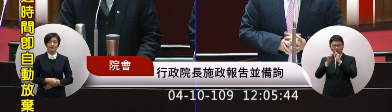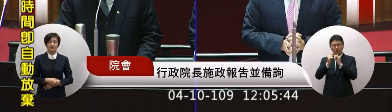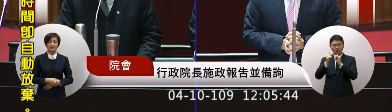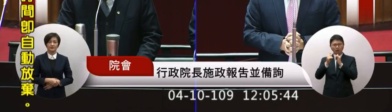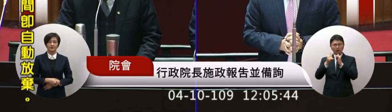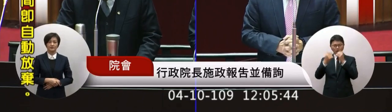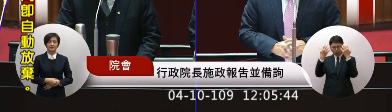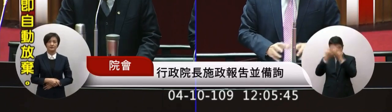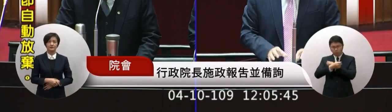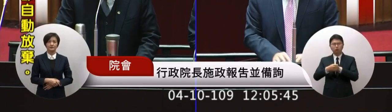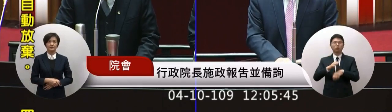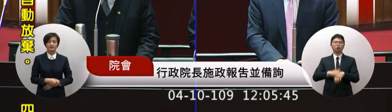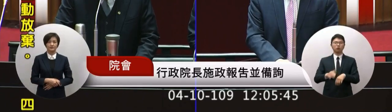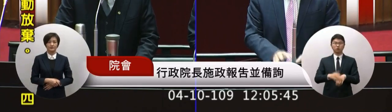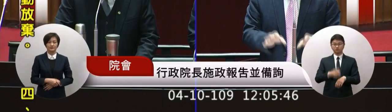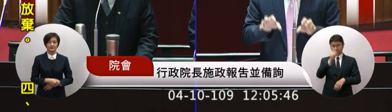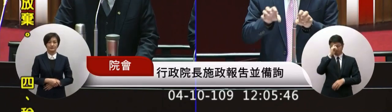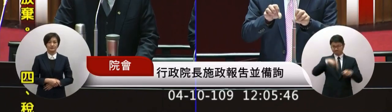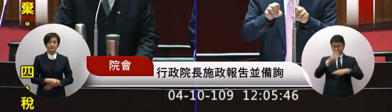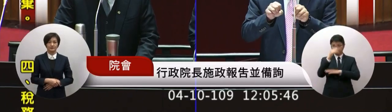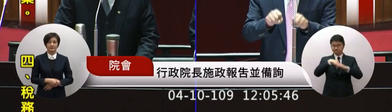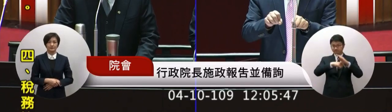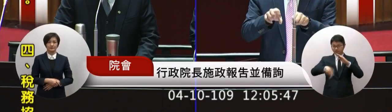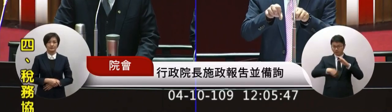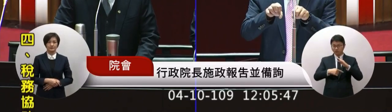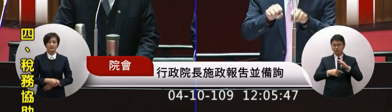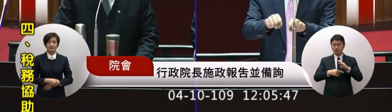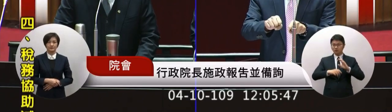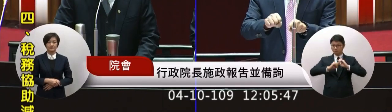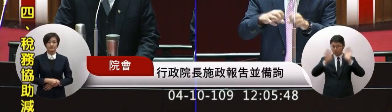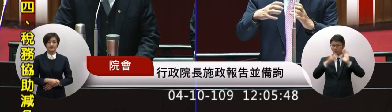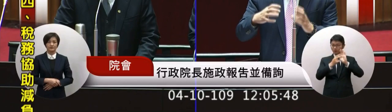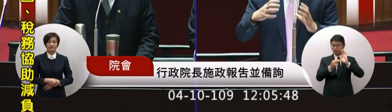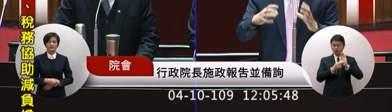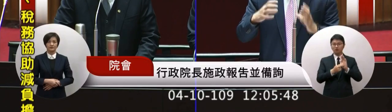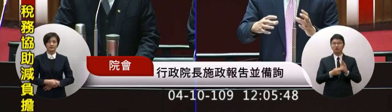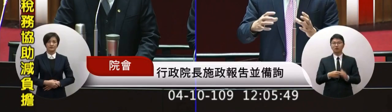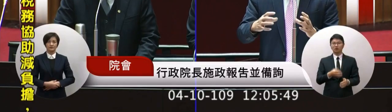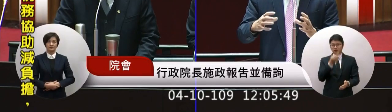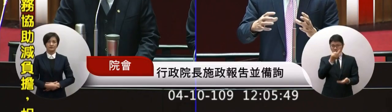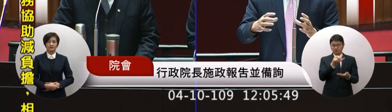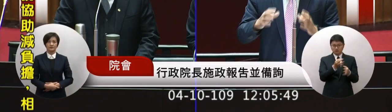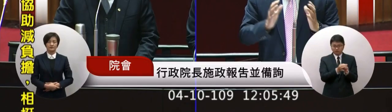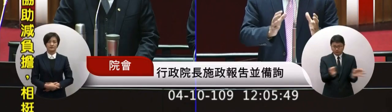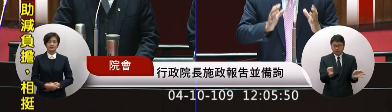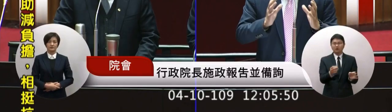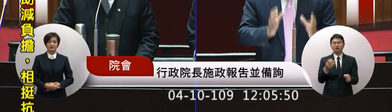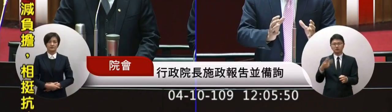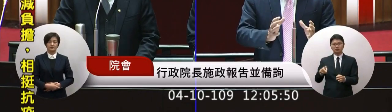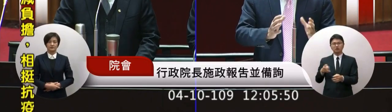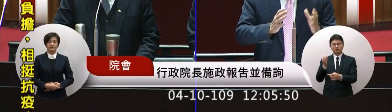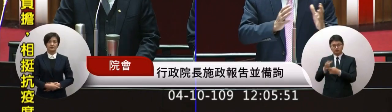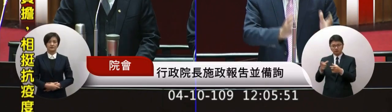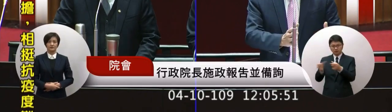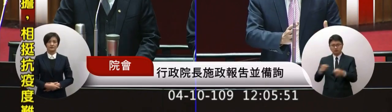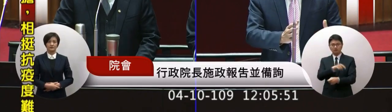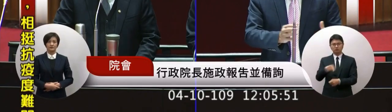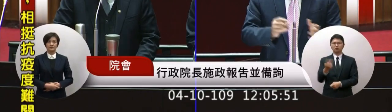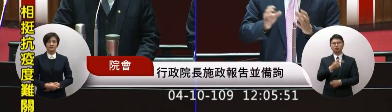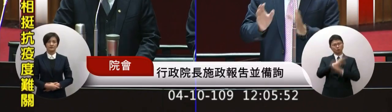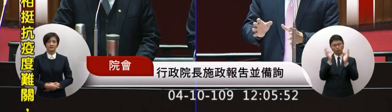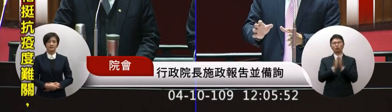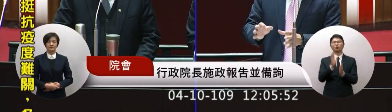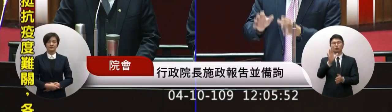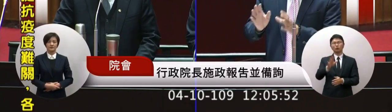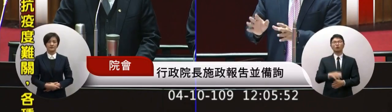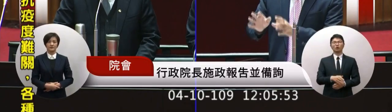我是希望说这个部分行政院也可以，就是说我们发现金跟振兴抵用券是两个都有的，啊，只是我发现金是针对弱势，我振